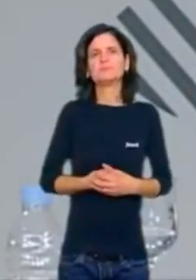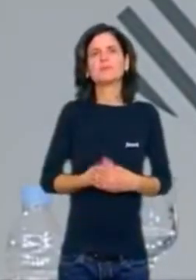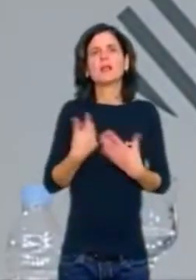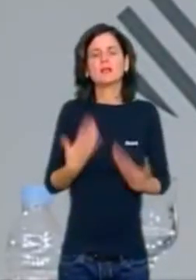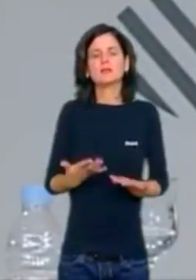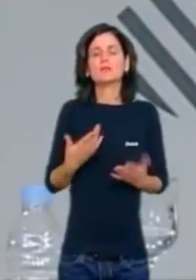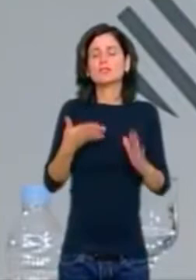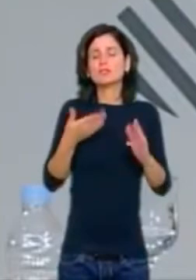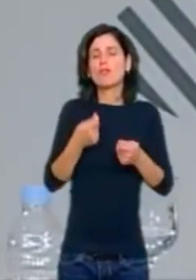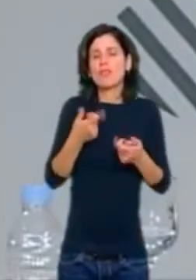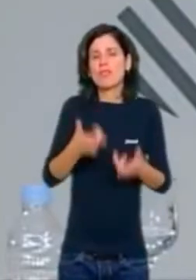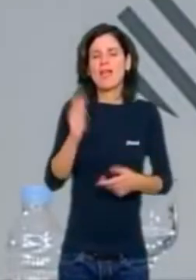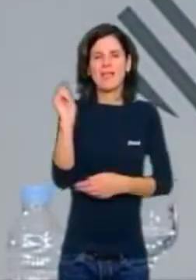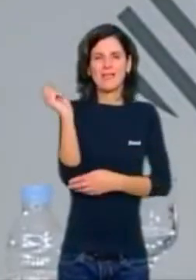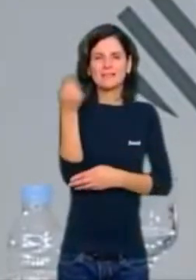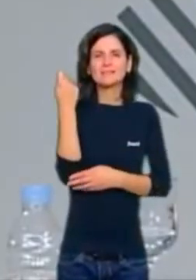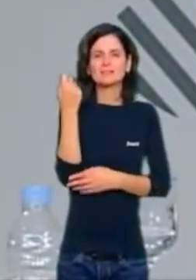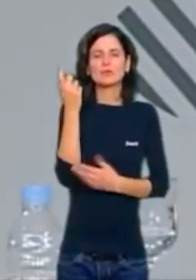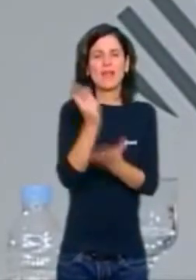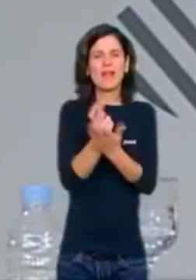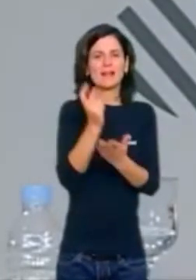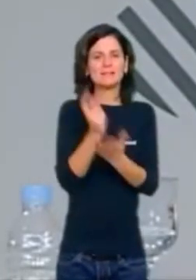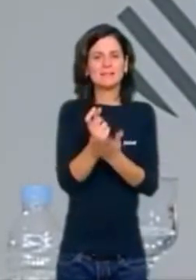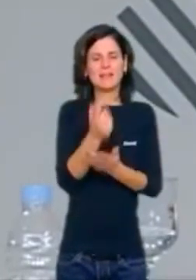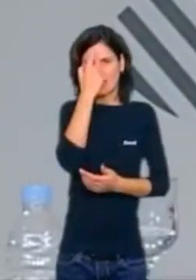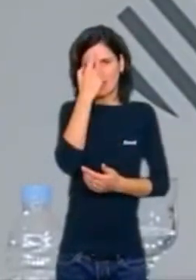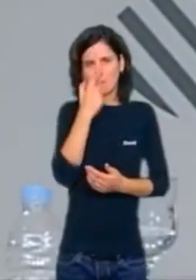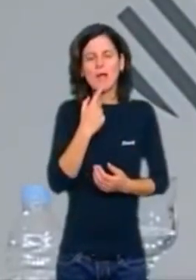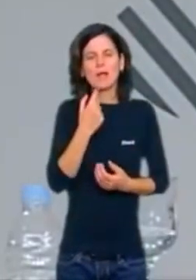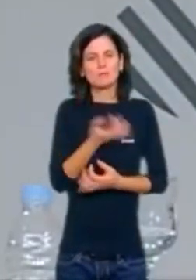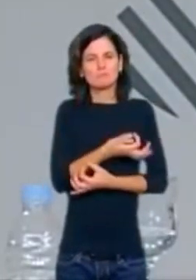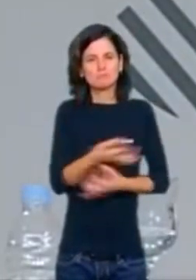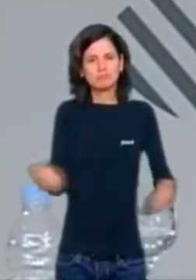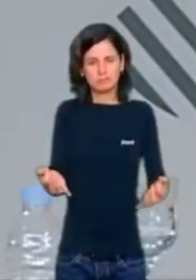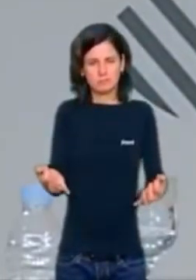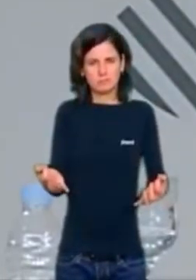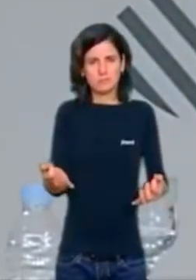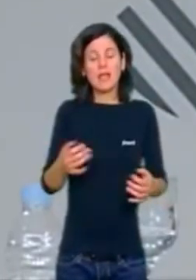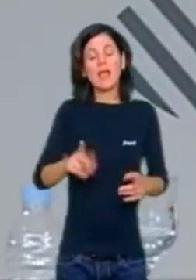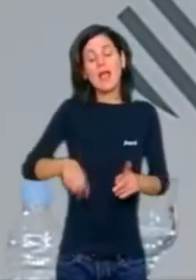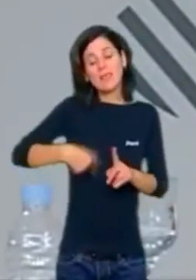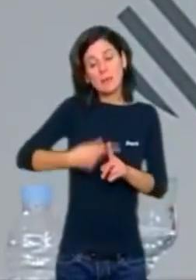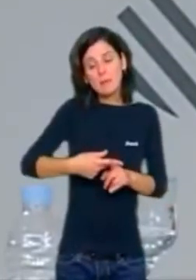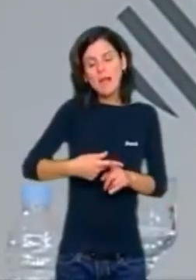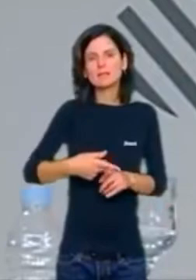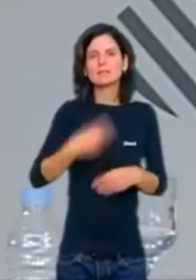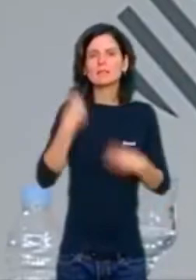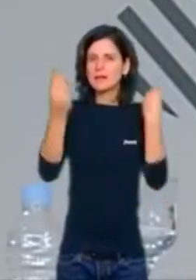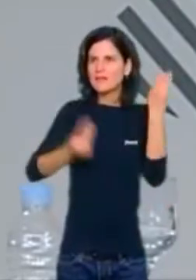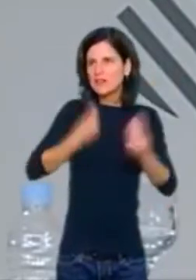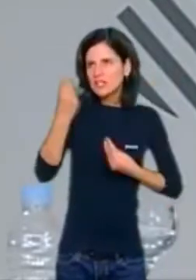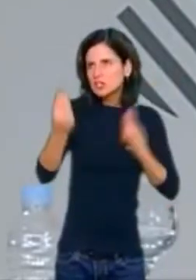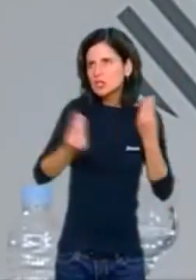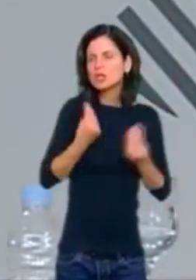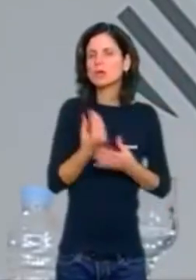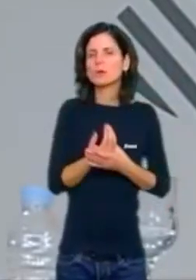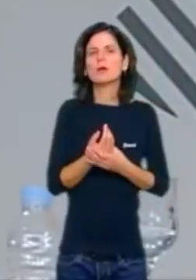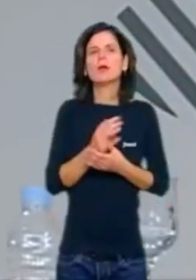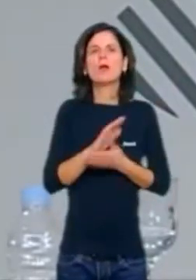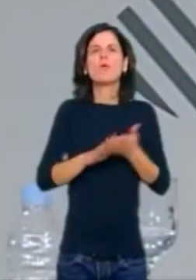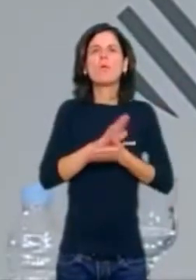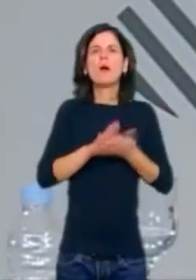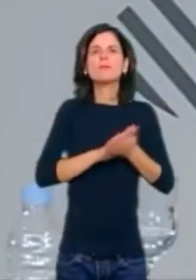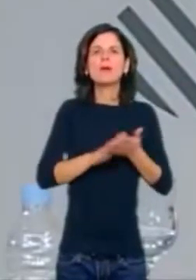garantia d'èxit. Val? I jo a més vaig fer una reflexió de quan se parla de